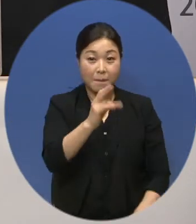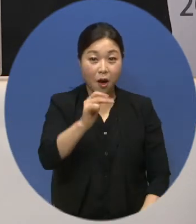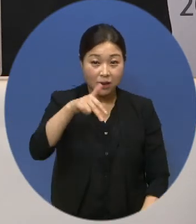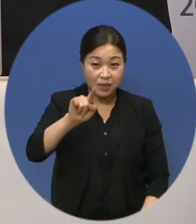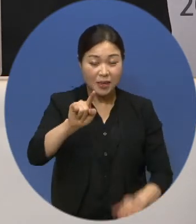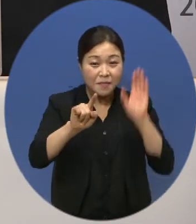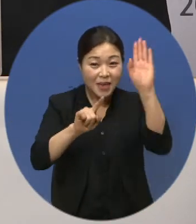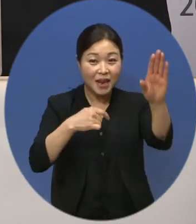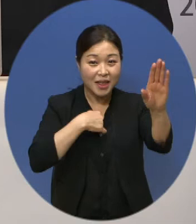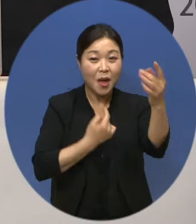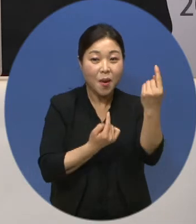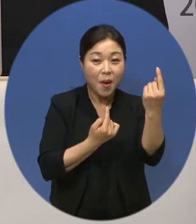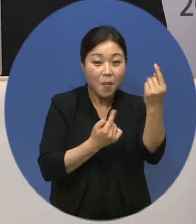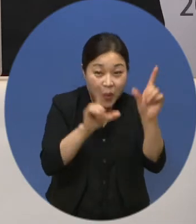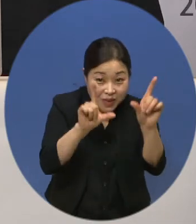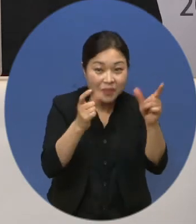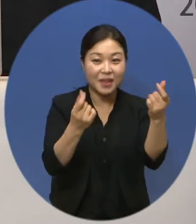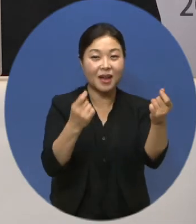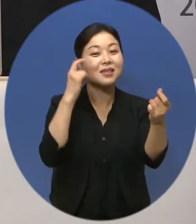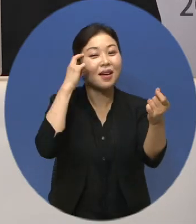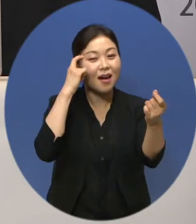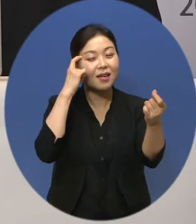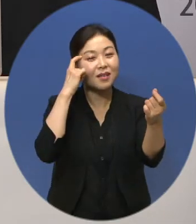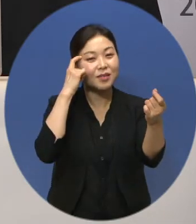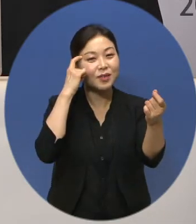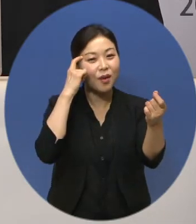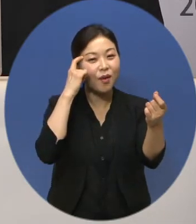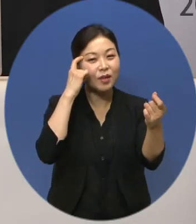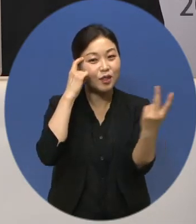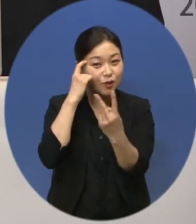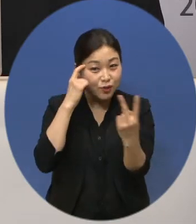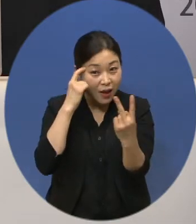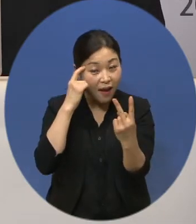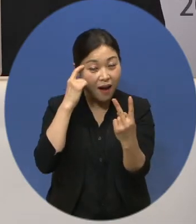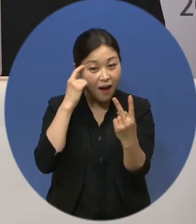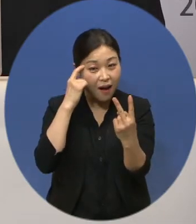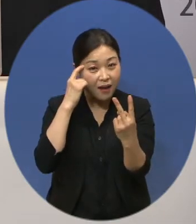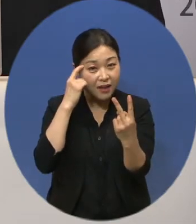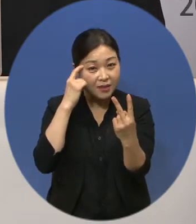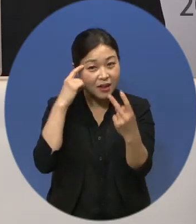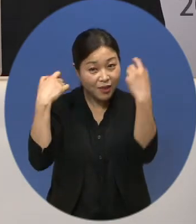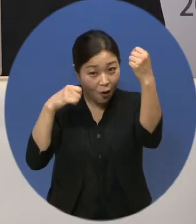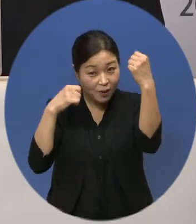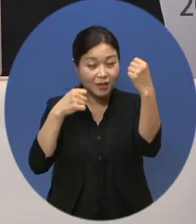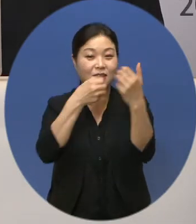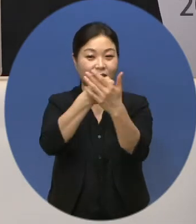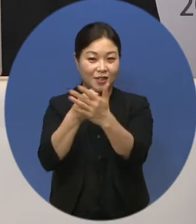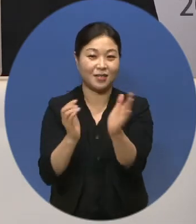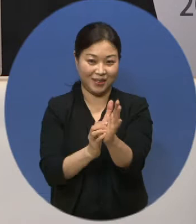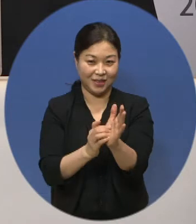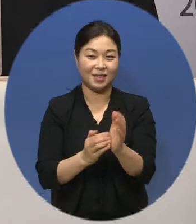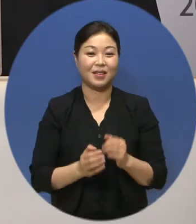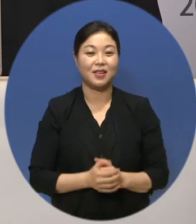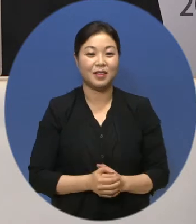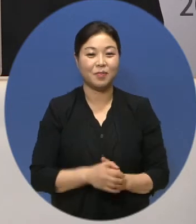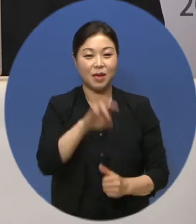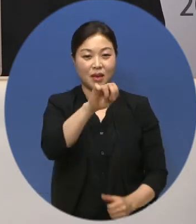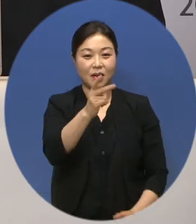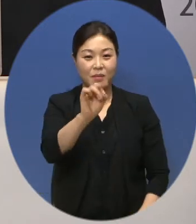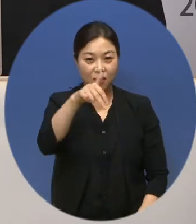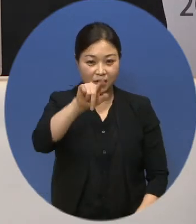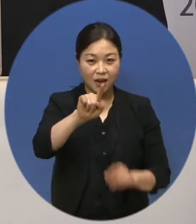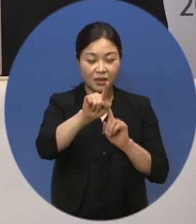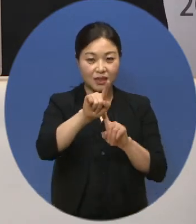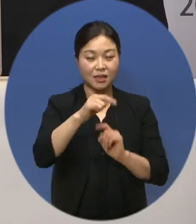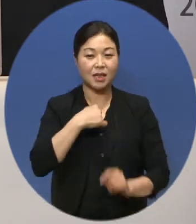미래의 나다라는 생각을 가지고 캐릭터를 만들었었던 것 같은데. 네네. 그렇기 때문에 명자는 제가